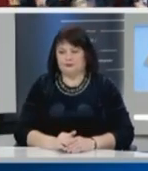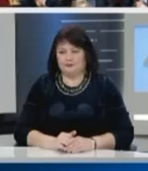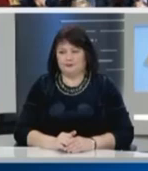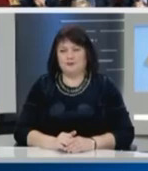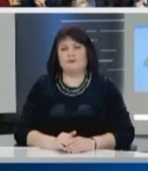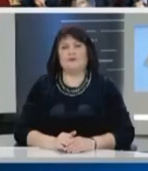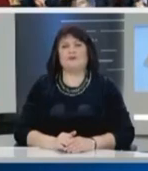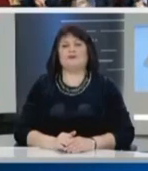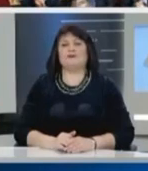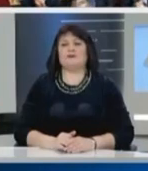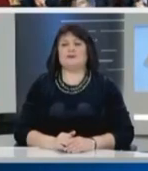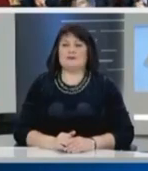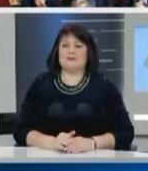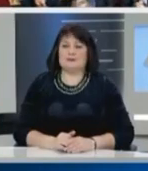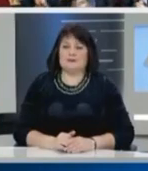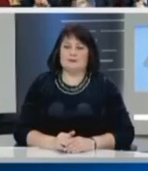Μια περικοπή...